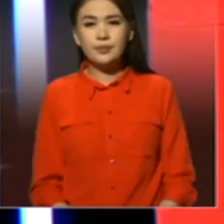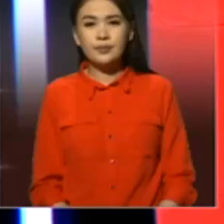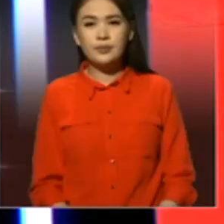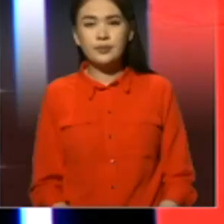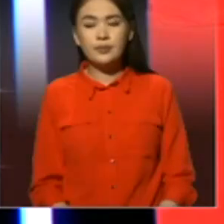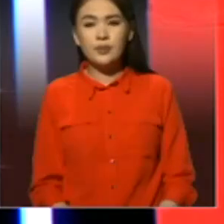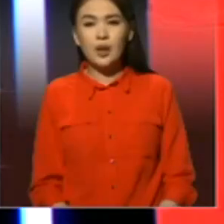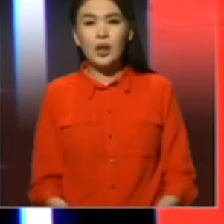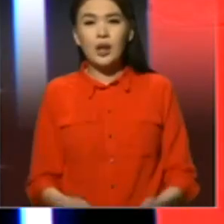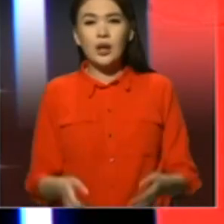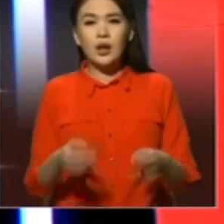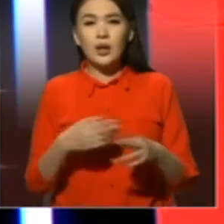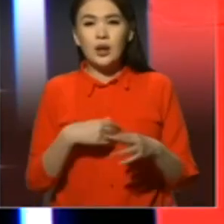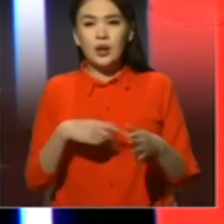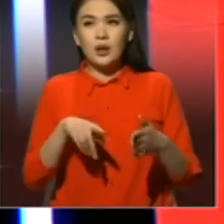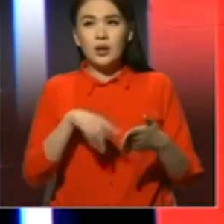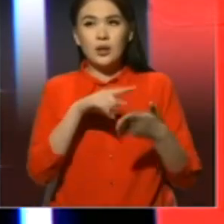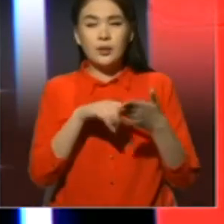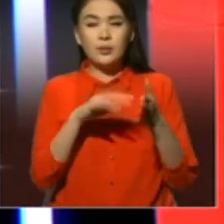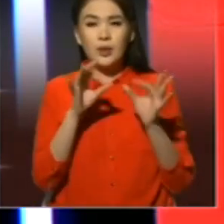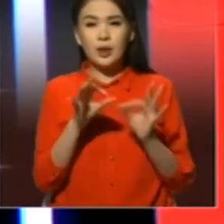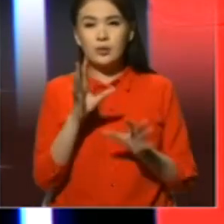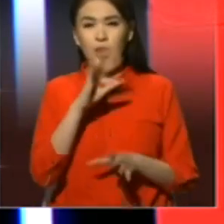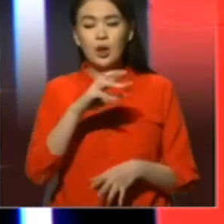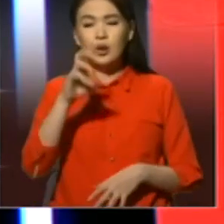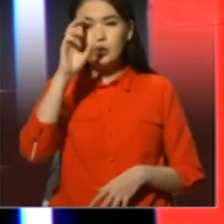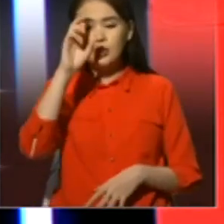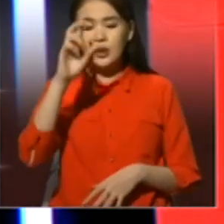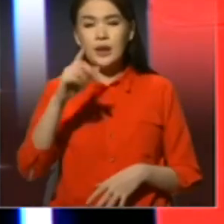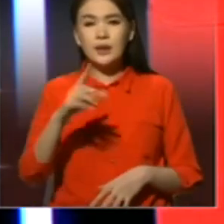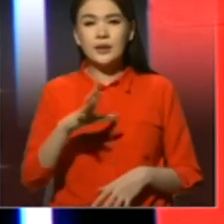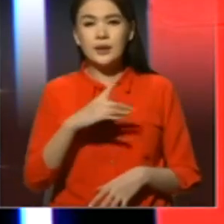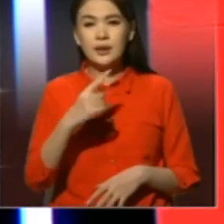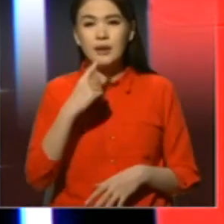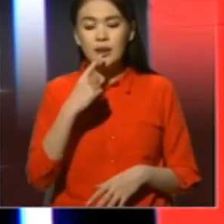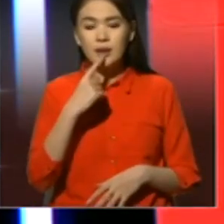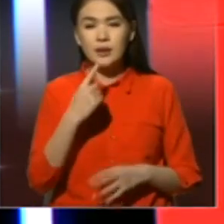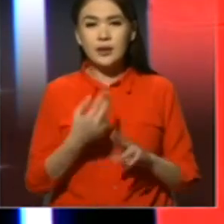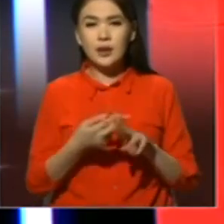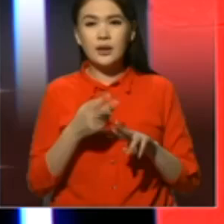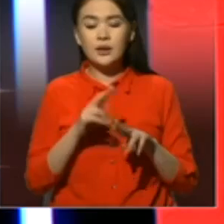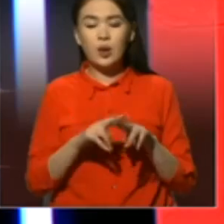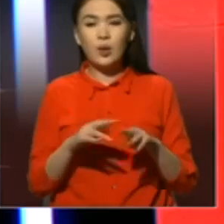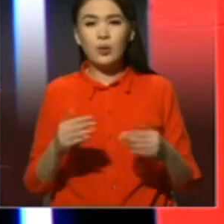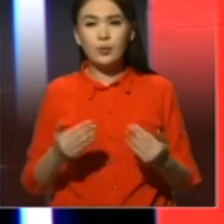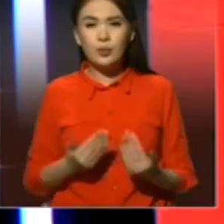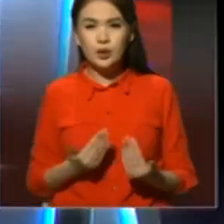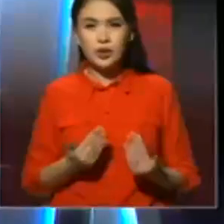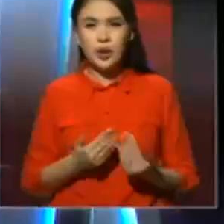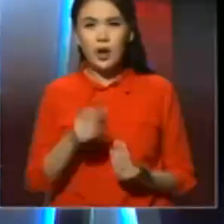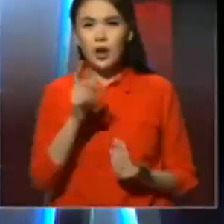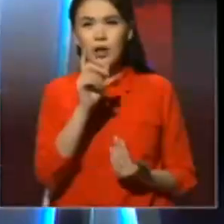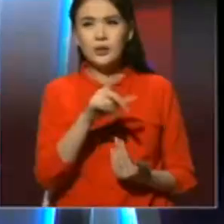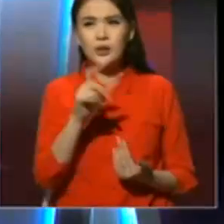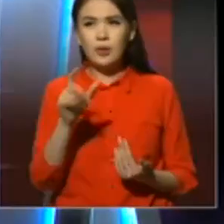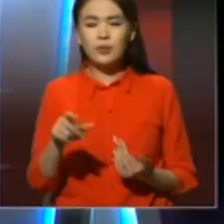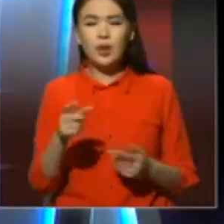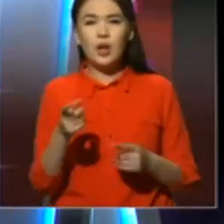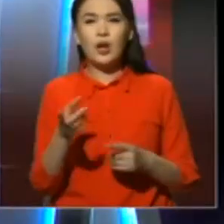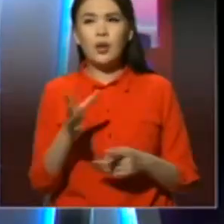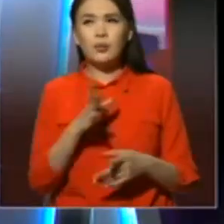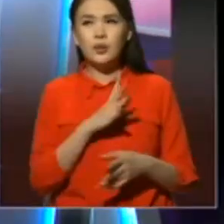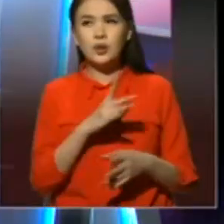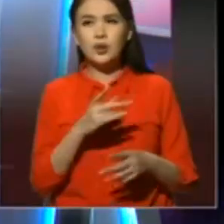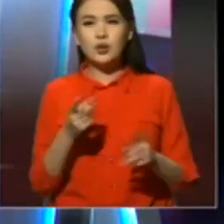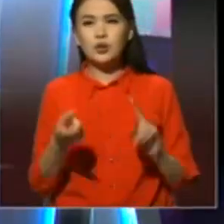Дұрыс жеткізе аламын ба екен сұрағымды деп ойлап тұрмын. Мемлекеттік тілдің мына сіздердің өмірде осындай азамат болып қалыптасуларыңызға,